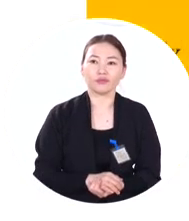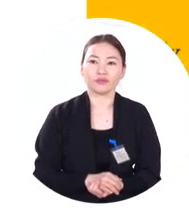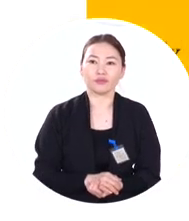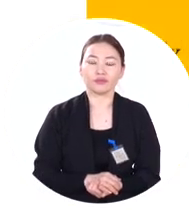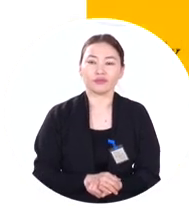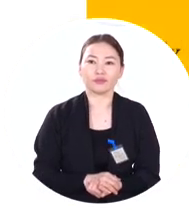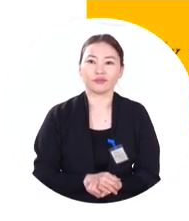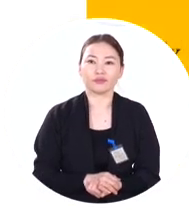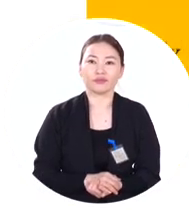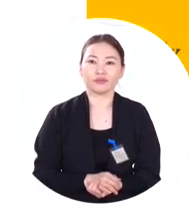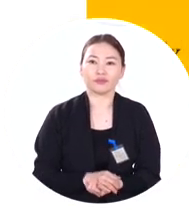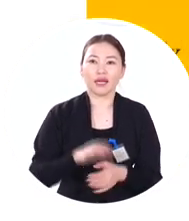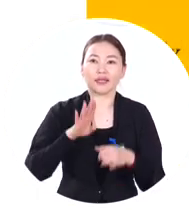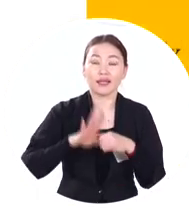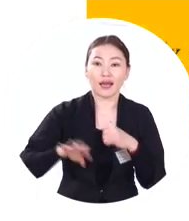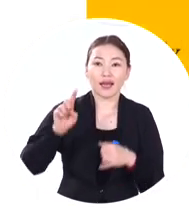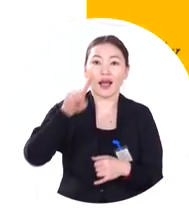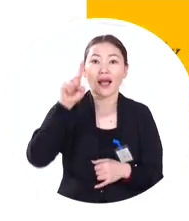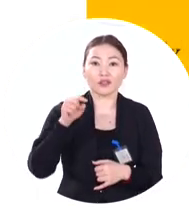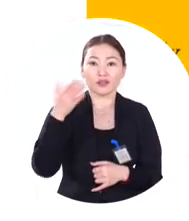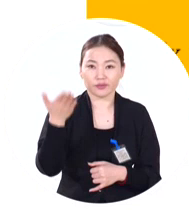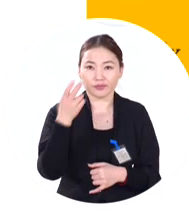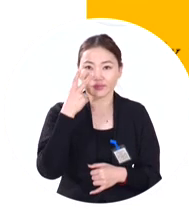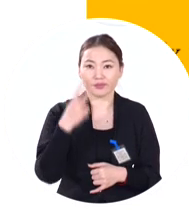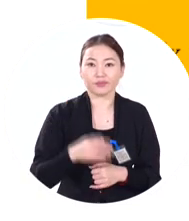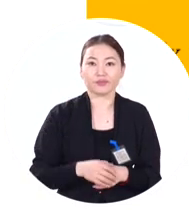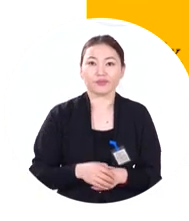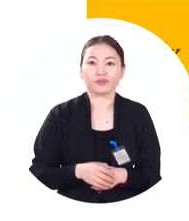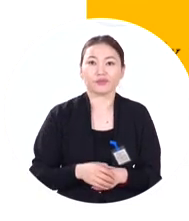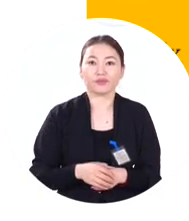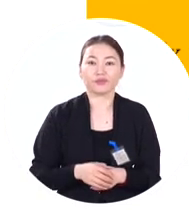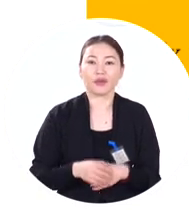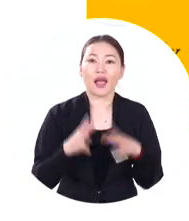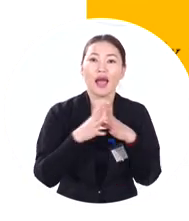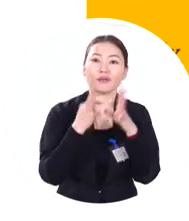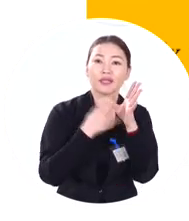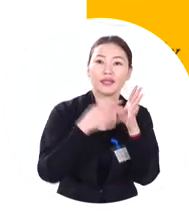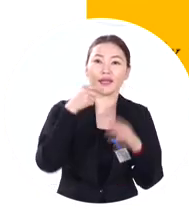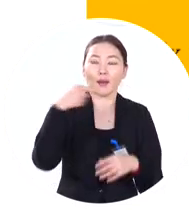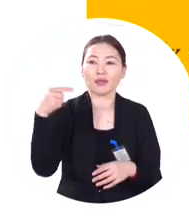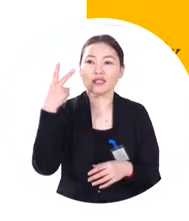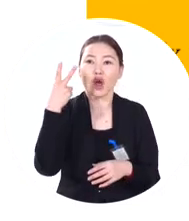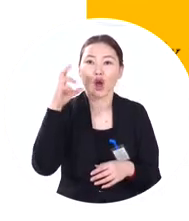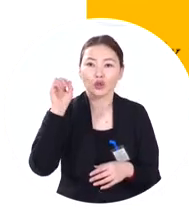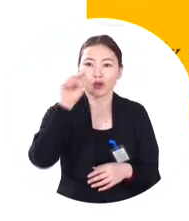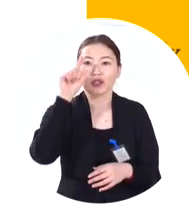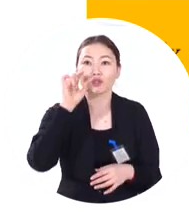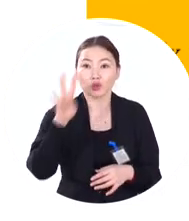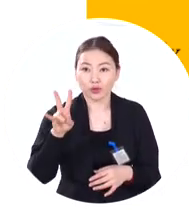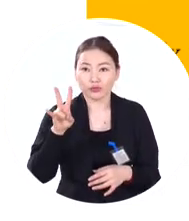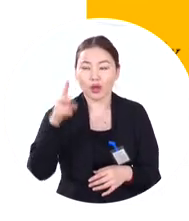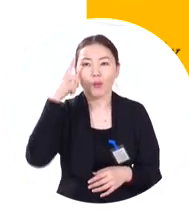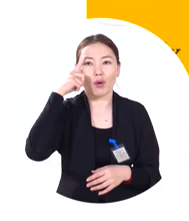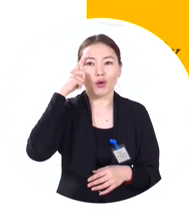байгаа. За ингээд дараагийн асуулт. За дараагийн асуулт 18-аас 20 дугаар зууны монголчуудын нийгмийн